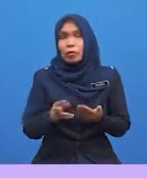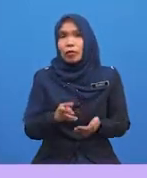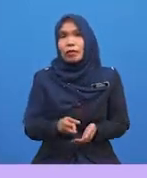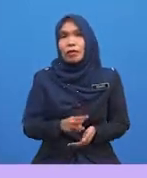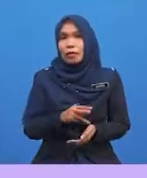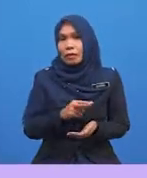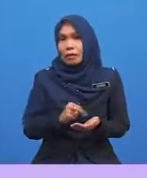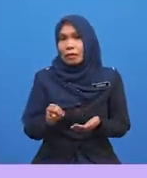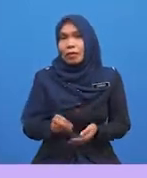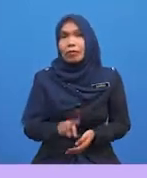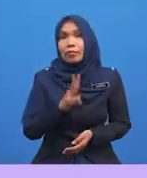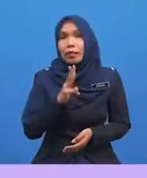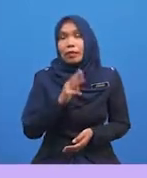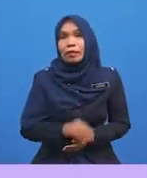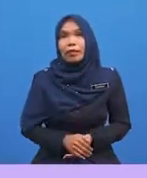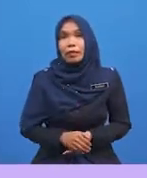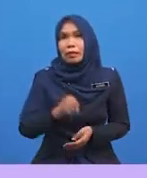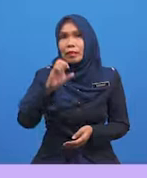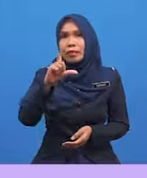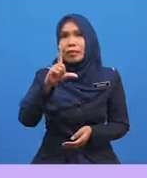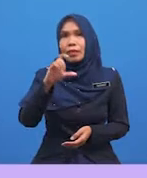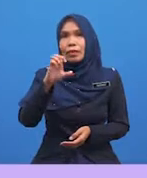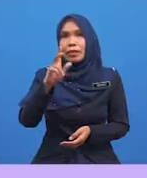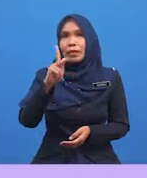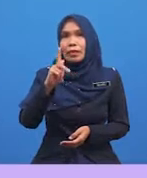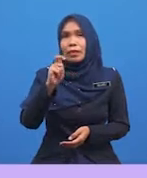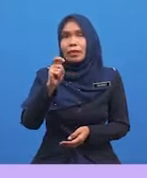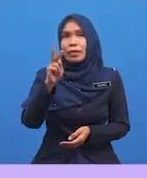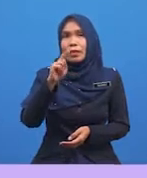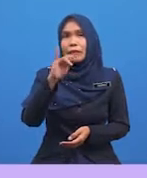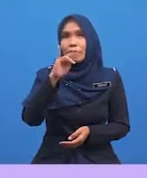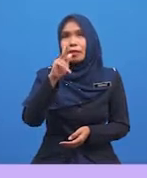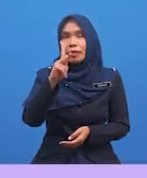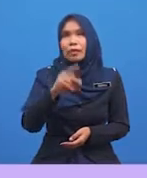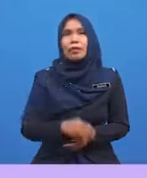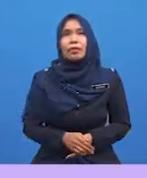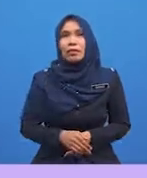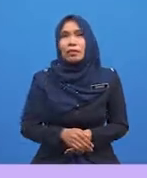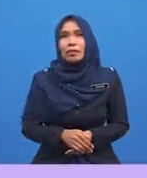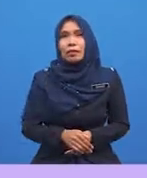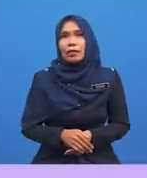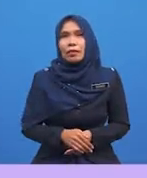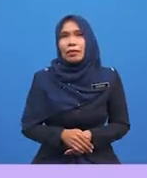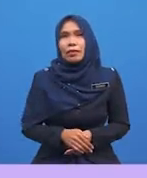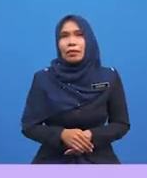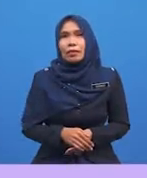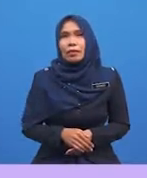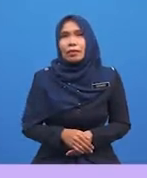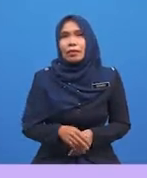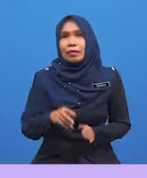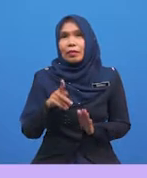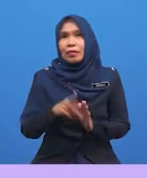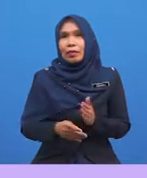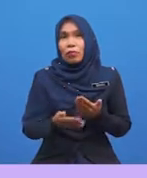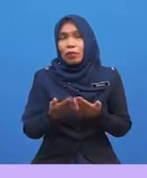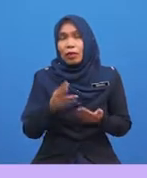elektrik, kemudahan telekomunikasi serta kemudahan pengangkutan menjadi tumpuan